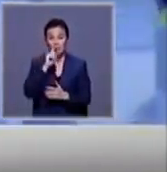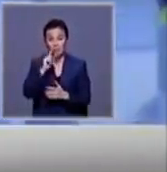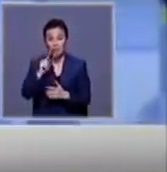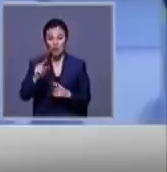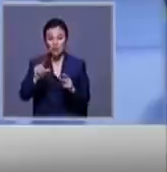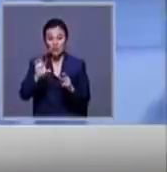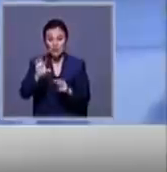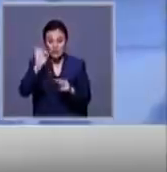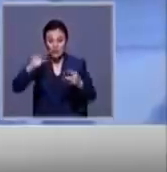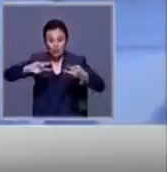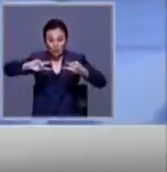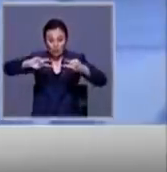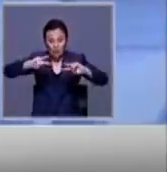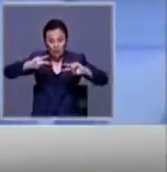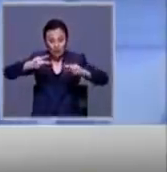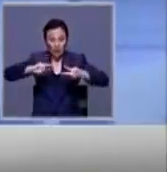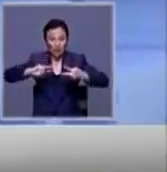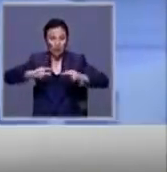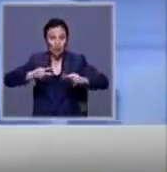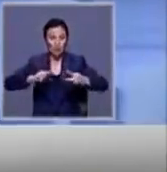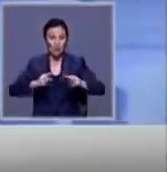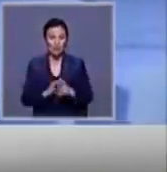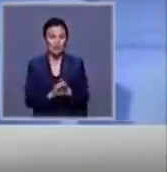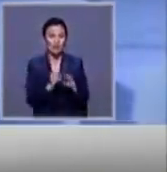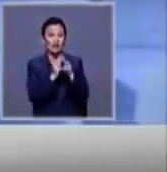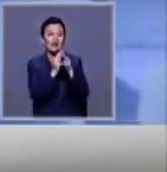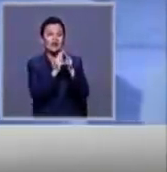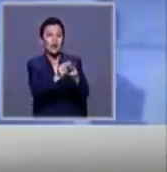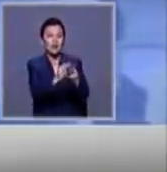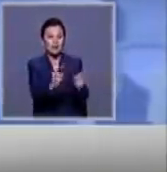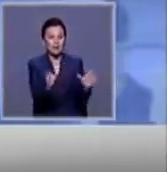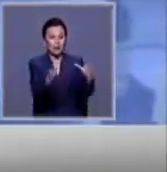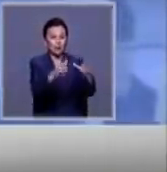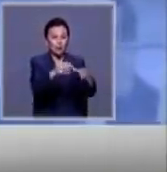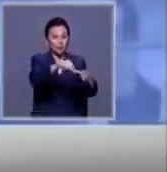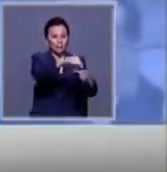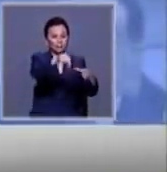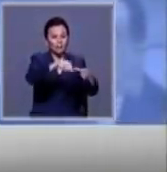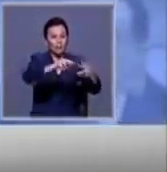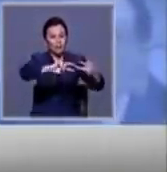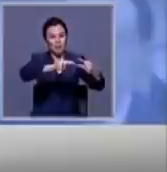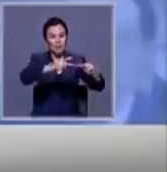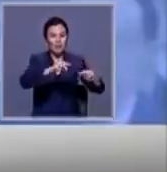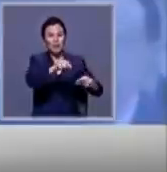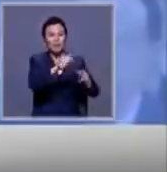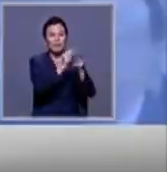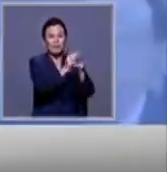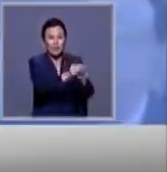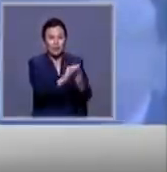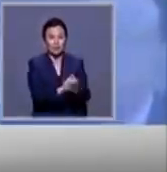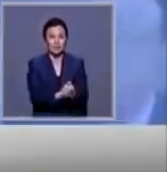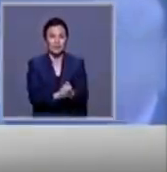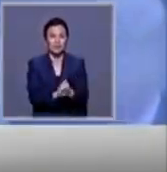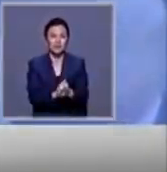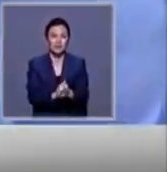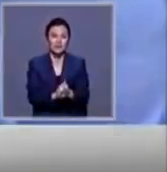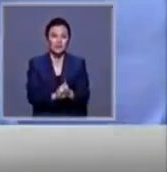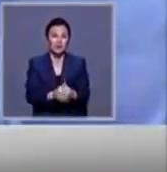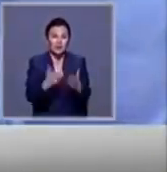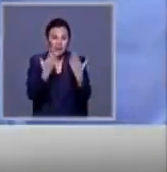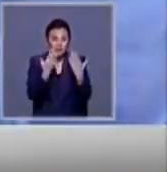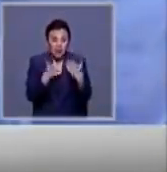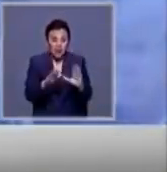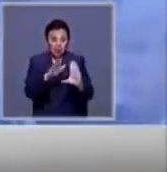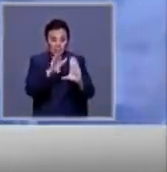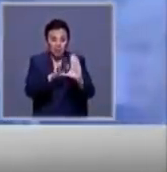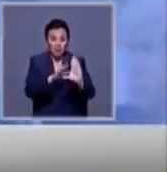ายกันเขาก็บอกว่าไม่ต้อง เลือกมาเลย เลือกกันเองในแต่ละกลุ่มนั่นแหละ เลือกกันเองในแต่ละกลุ่มแล้วก็เพิ่มอีกอย่างนึงจากที่บอก